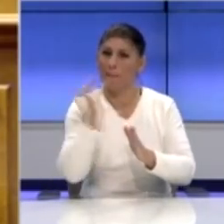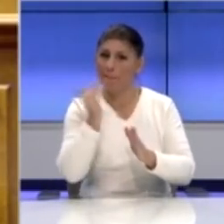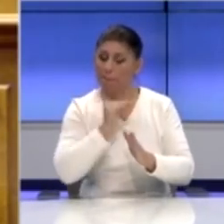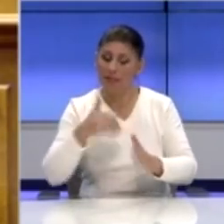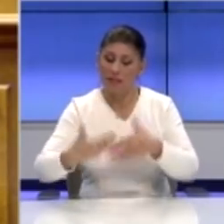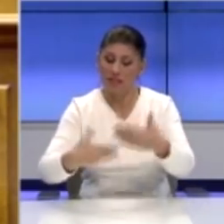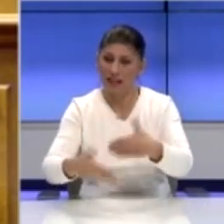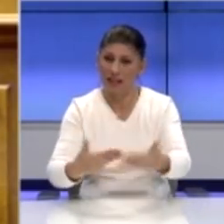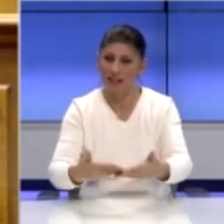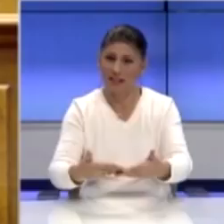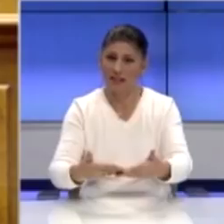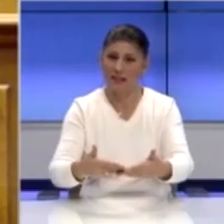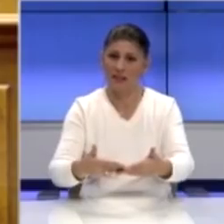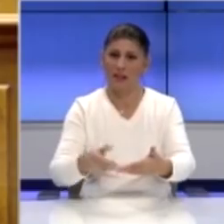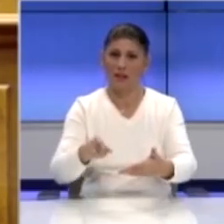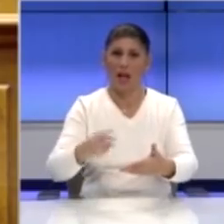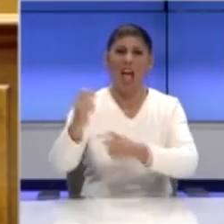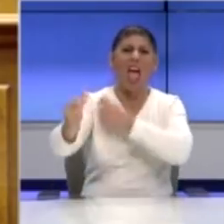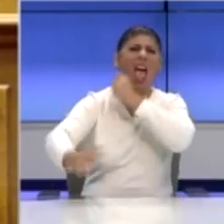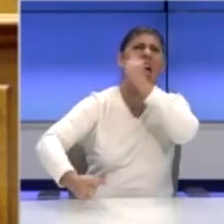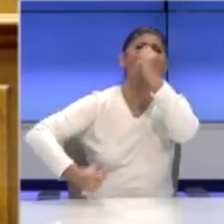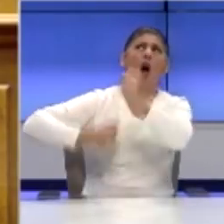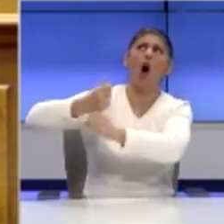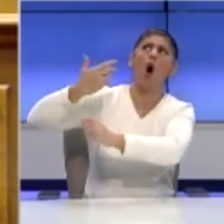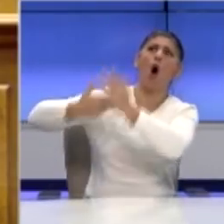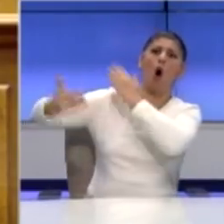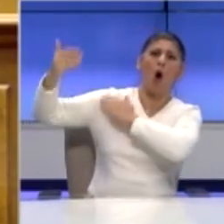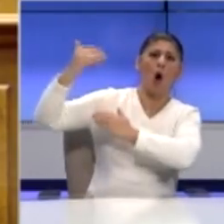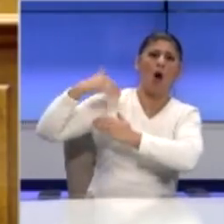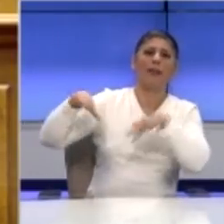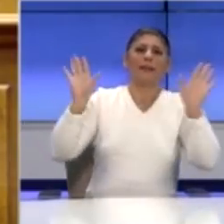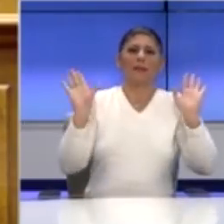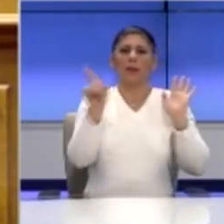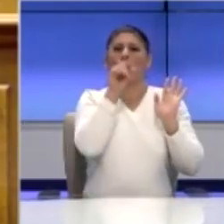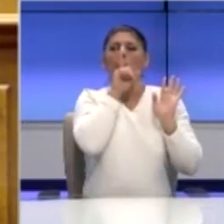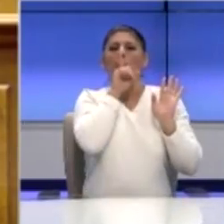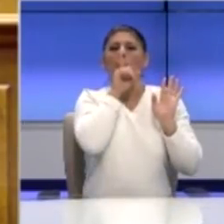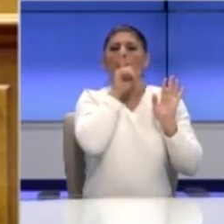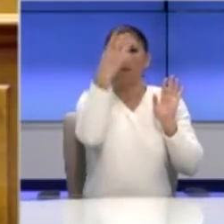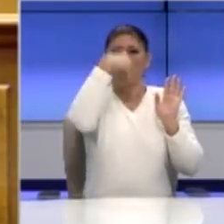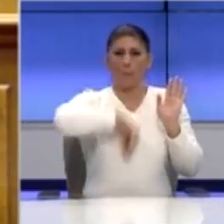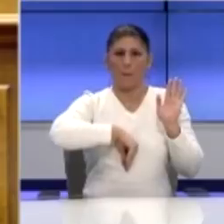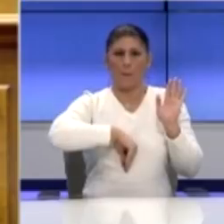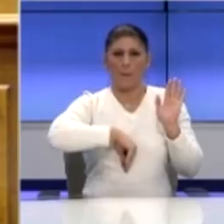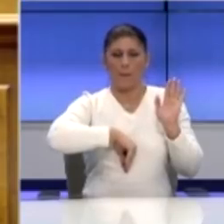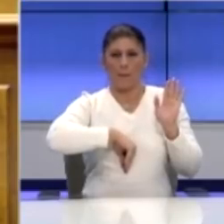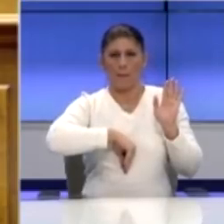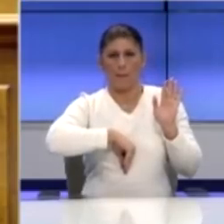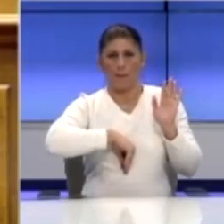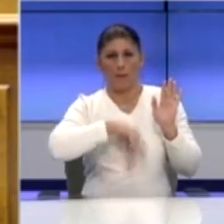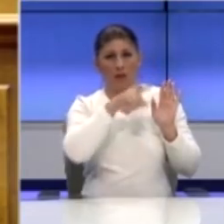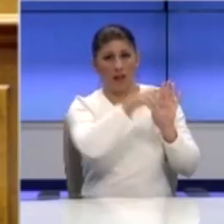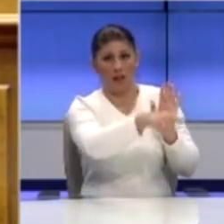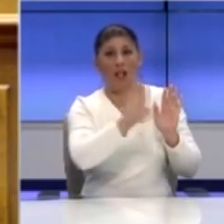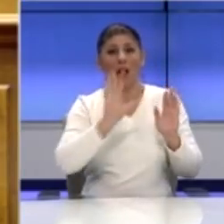fast-track διαδικασίες, θα μας γυρίζετε αιώνες πίσω και δεν θα κουνιέτε φύλλο? Όπως εσείς